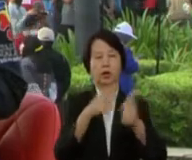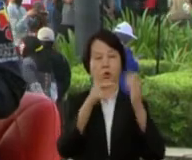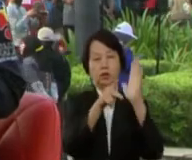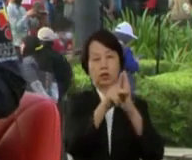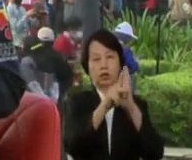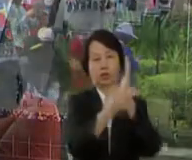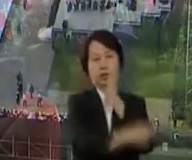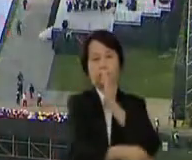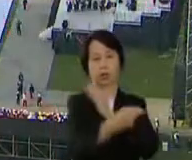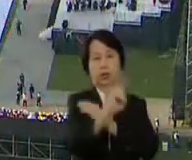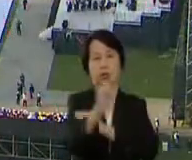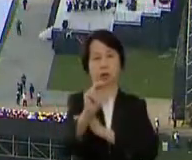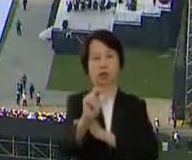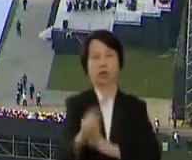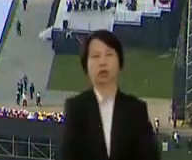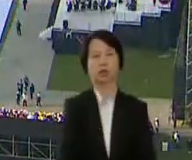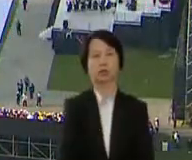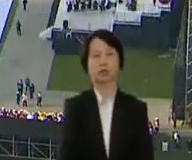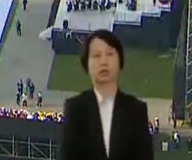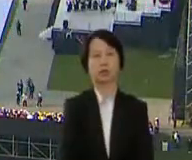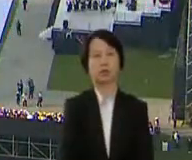kenegaraan.